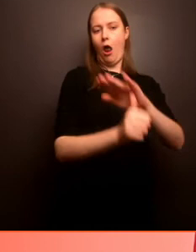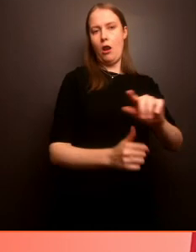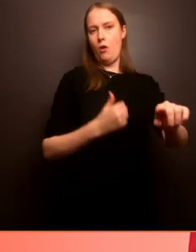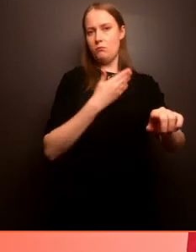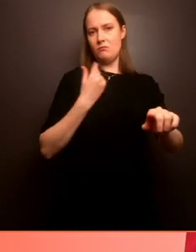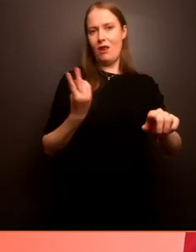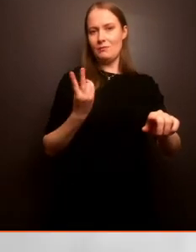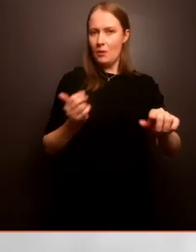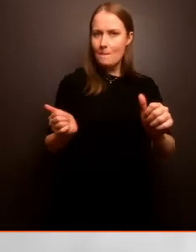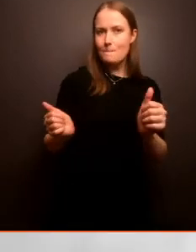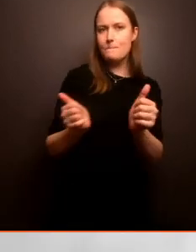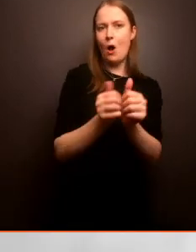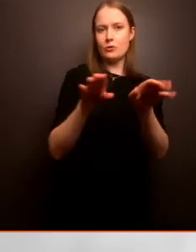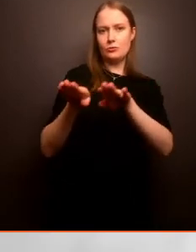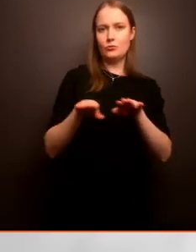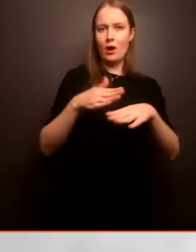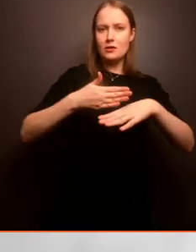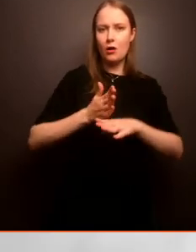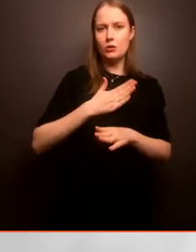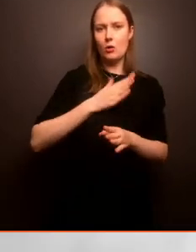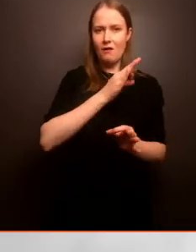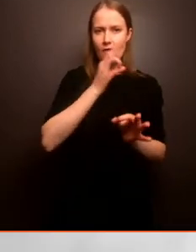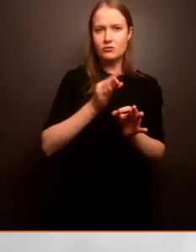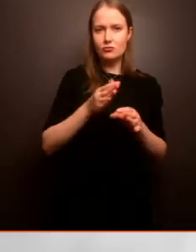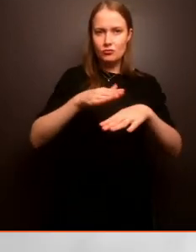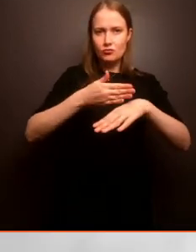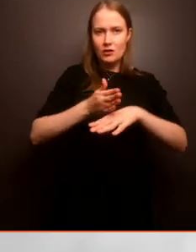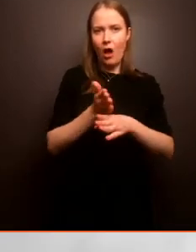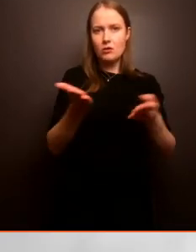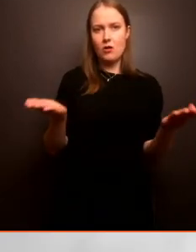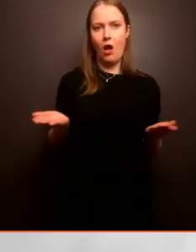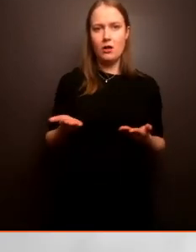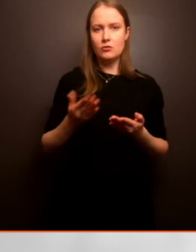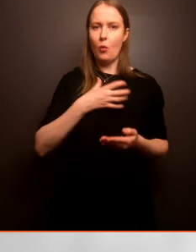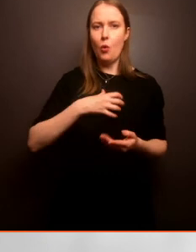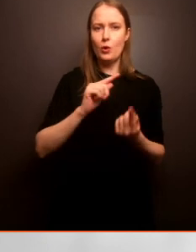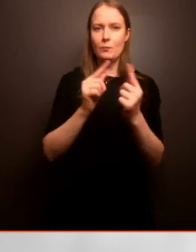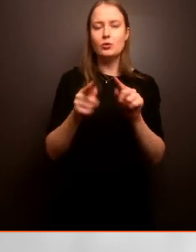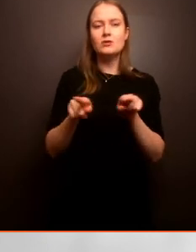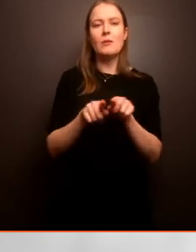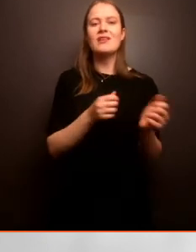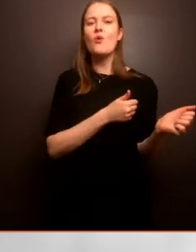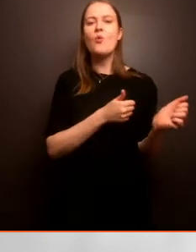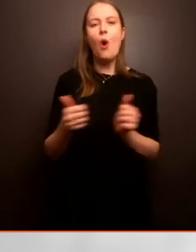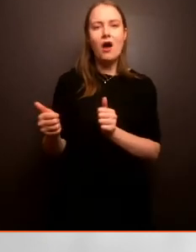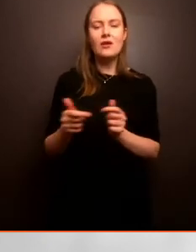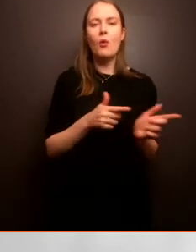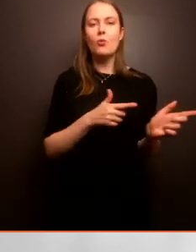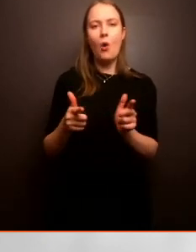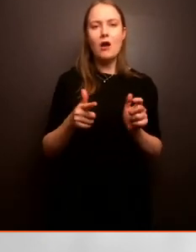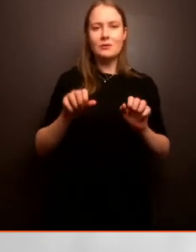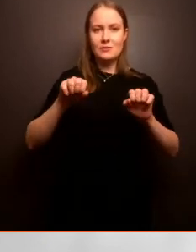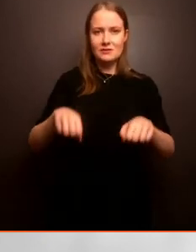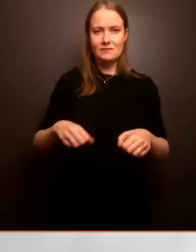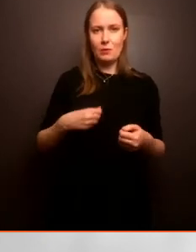ja partnerluses jagatakse vastutust. Et see on küll jah, üks oluline muutus ja noh, loomulikult see kohanemisvõime ja õppimisvõime, et kui selgust